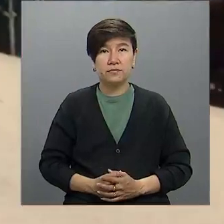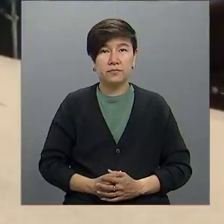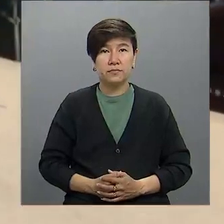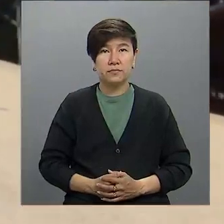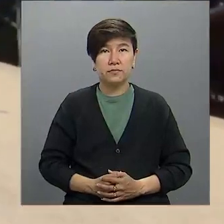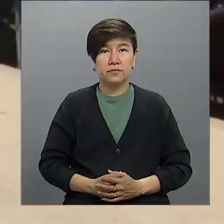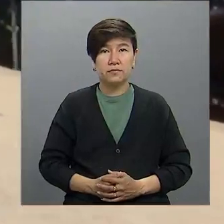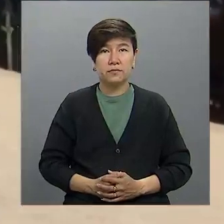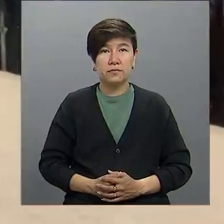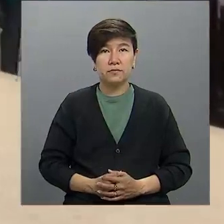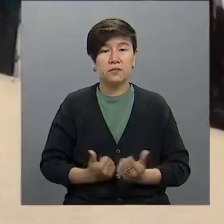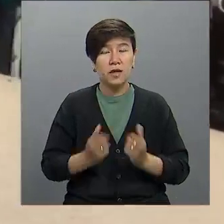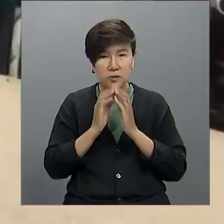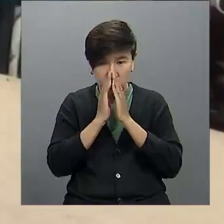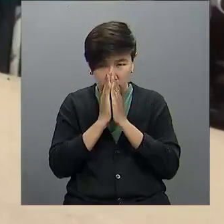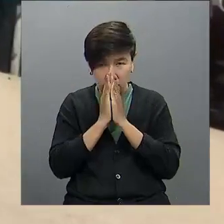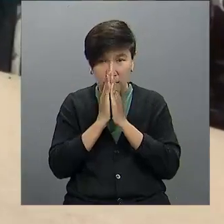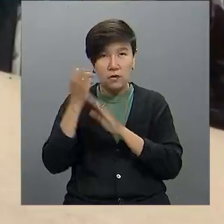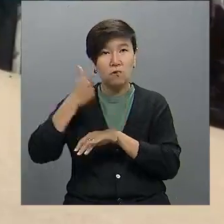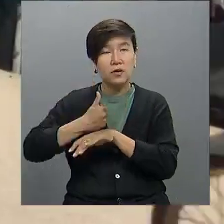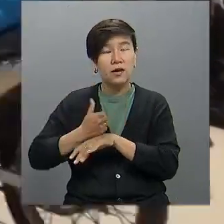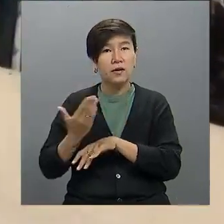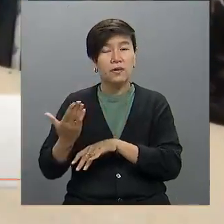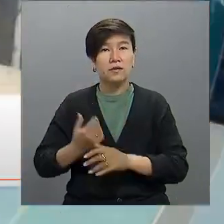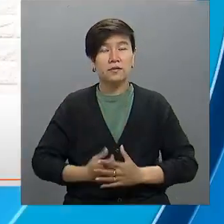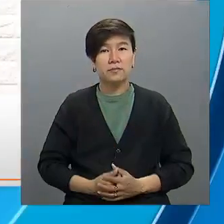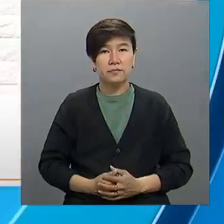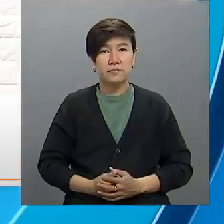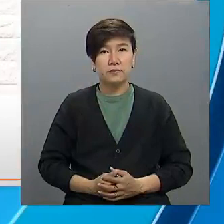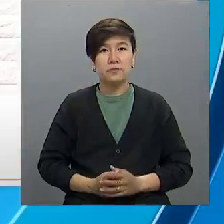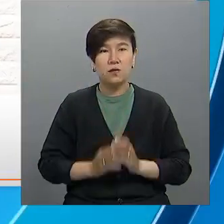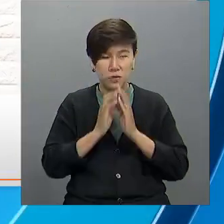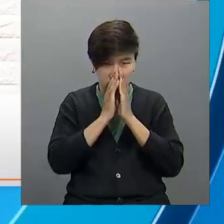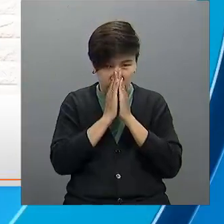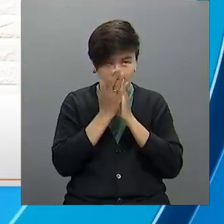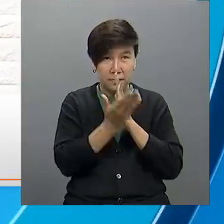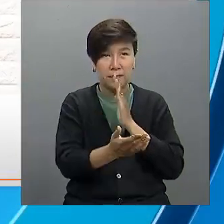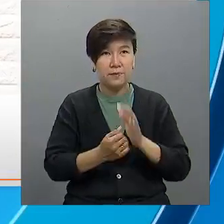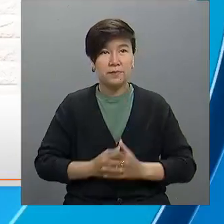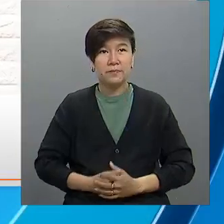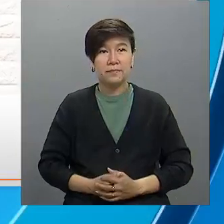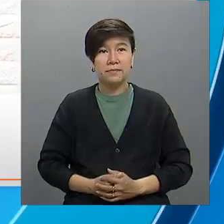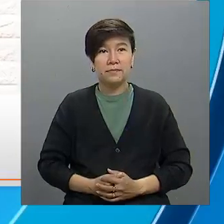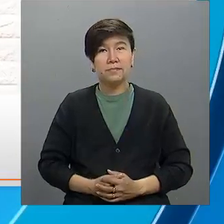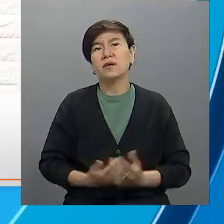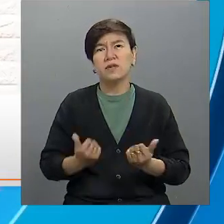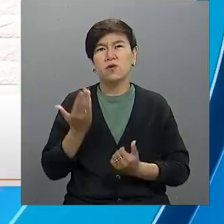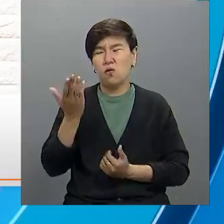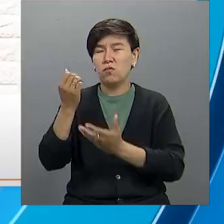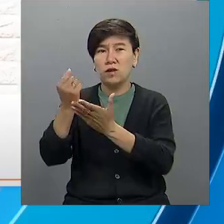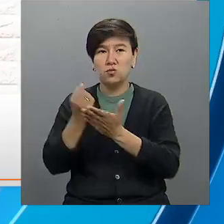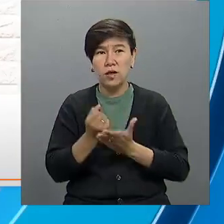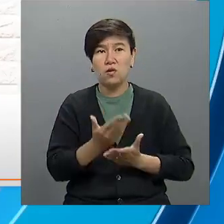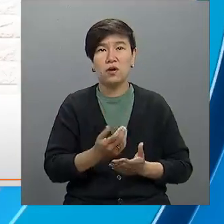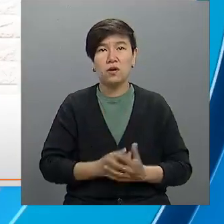พลคะสวัสดีค่ะ ครับสวัสดีครับผม ค่ะผอ.คะโอ้ขอความช่วยเหลือหน่อยนะคะคือเข้าใจว่าลักษณะ